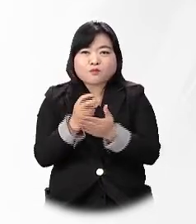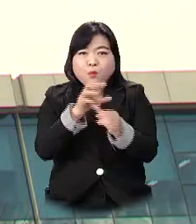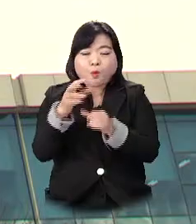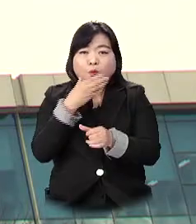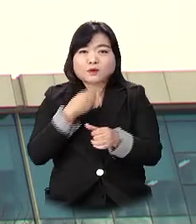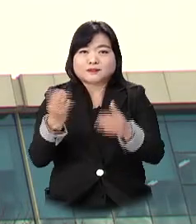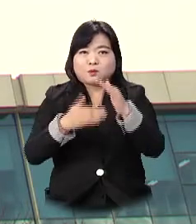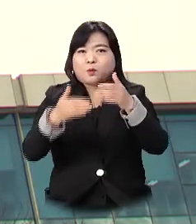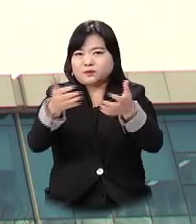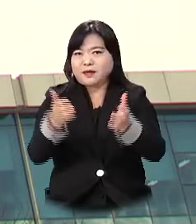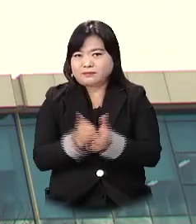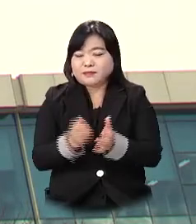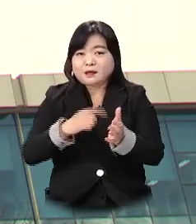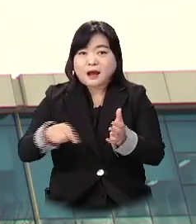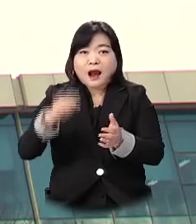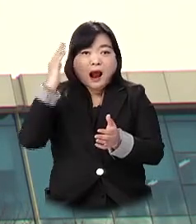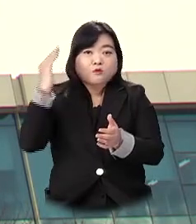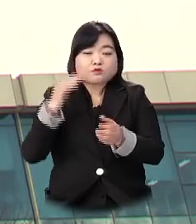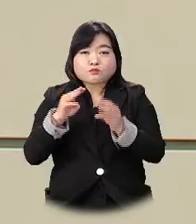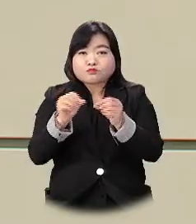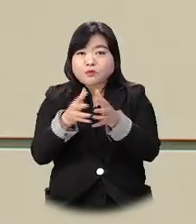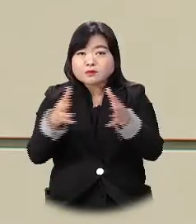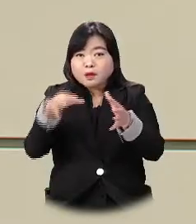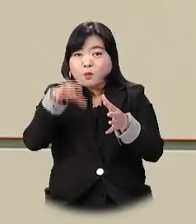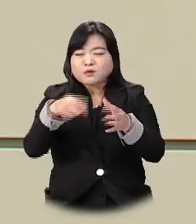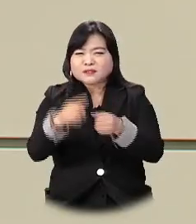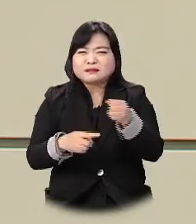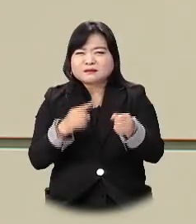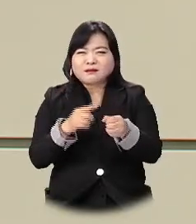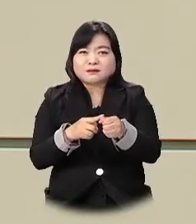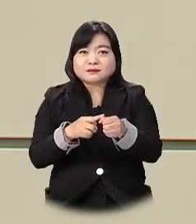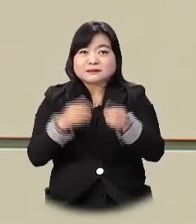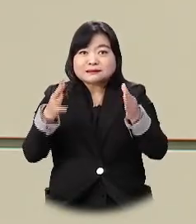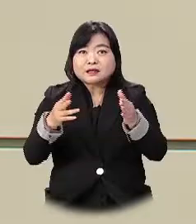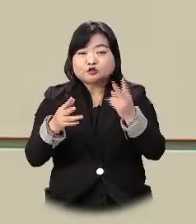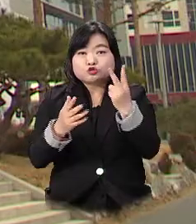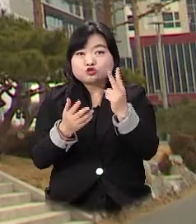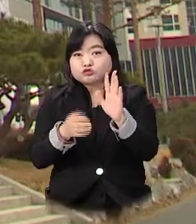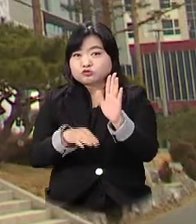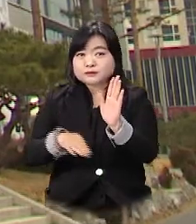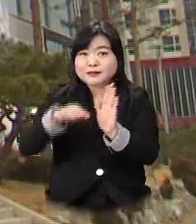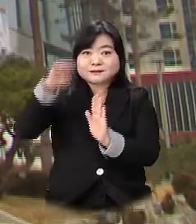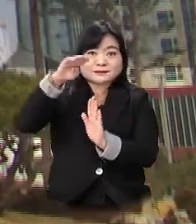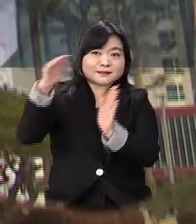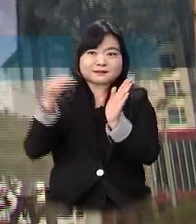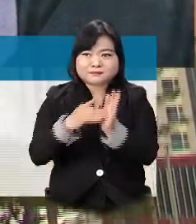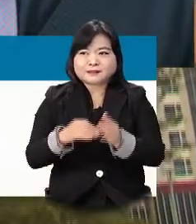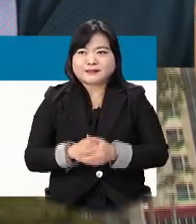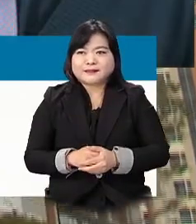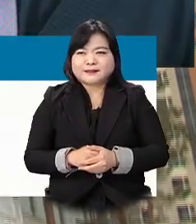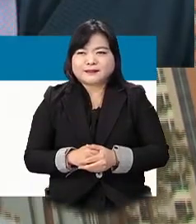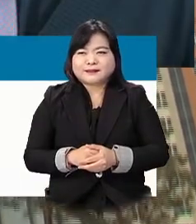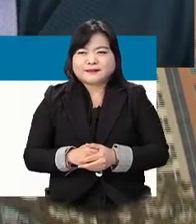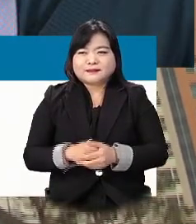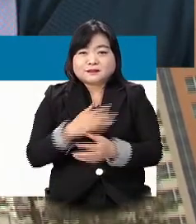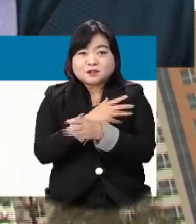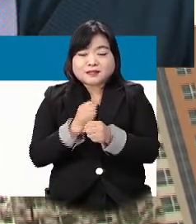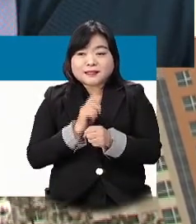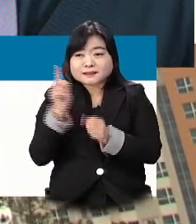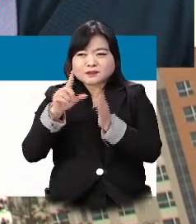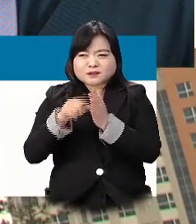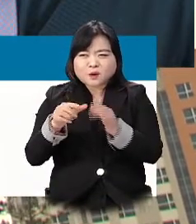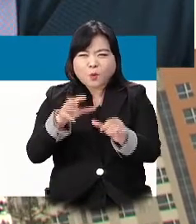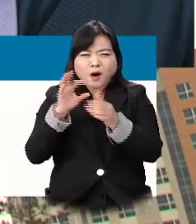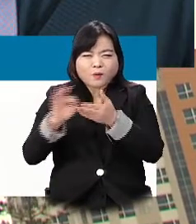한국법무보호복지공단입니다. 이 가운데 한국부동산원은 1년 새 두 단계나 상승했습니다. 청약 신청 시에 활용하는